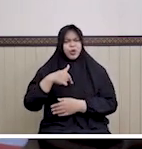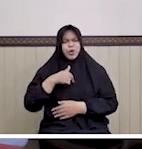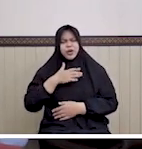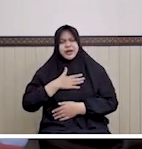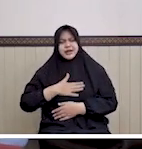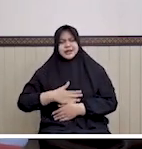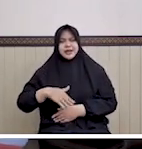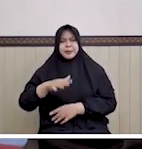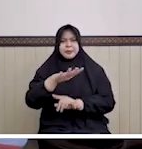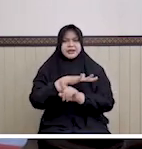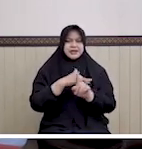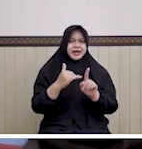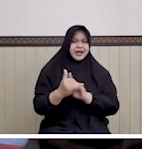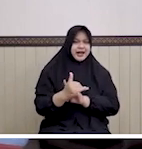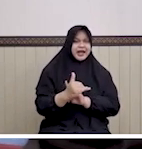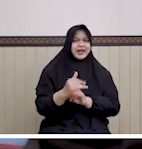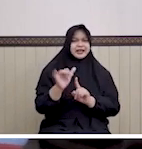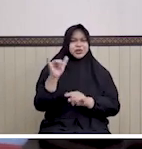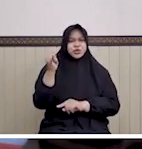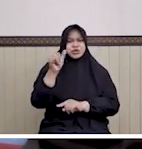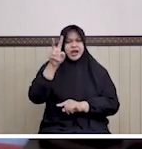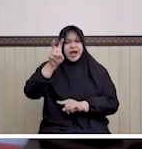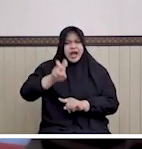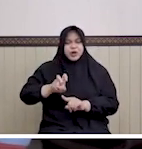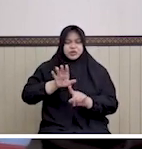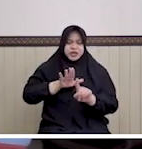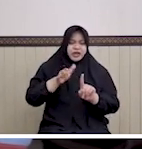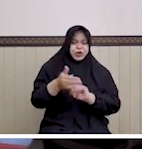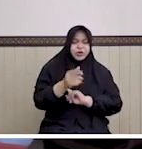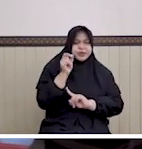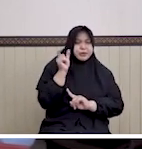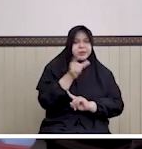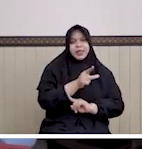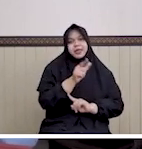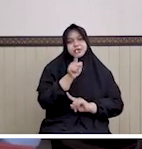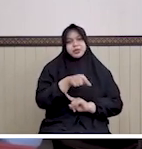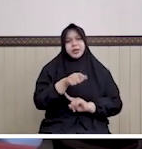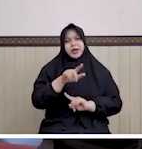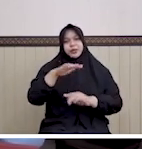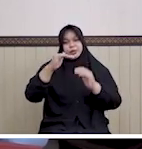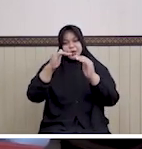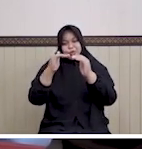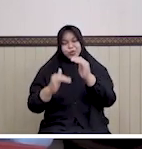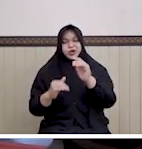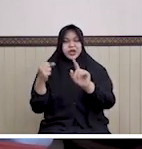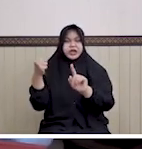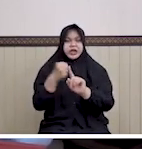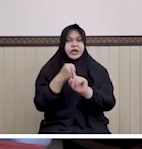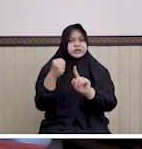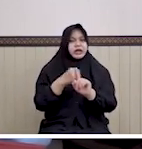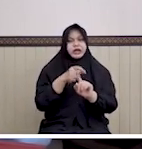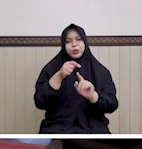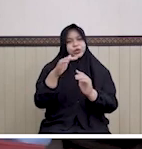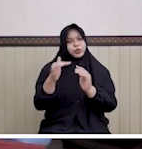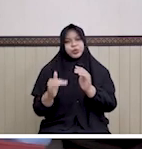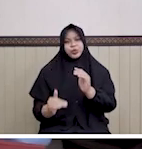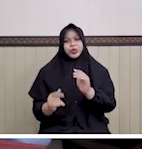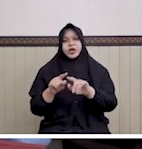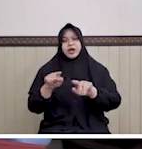harus segera terlindungi atau meminimalisir adanya kekerasan di daerah Jogjakarta 6